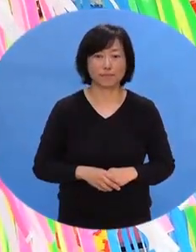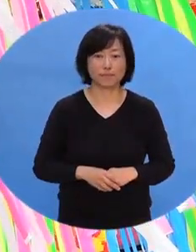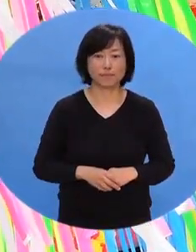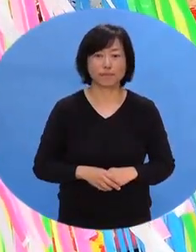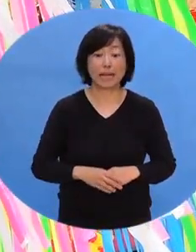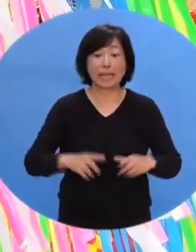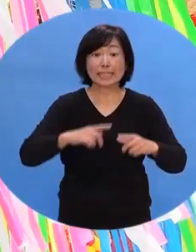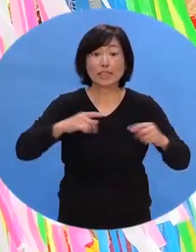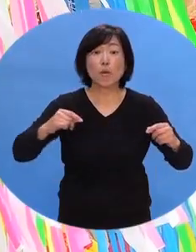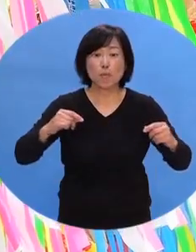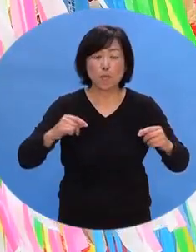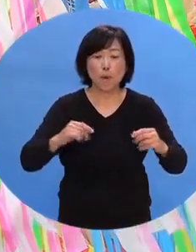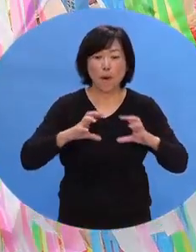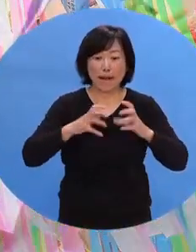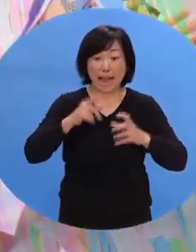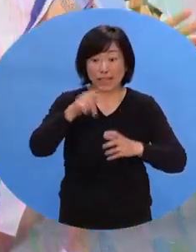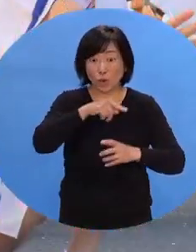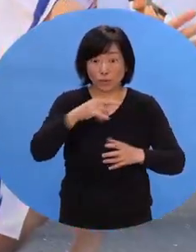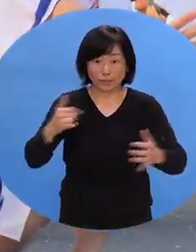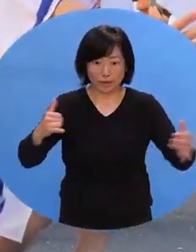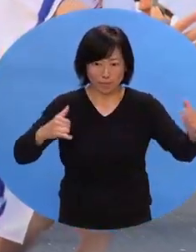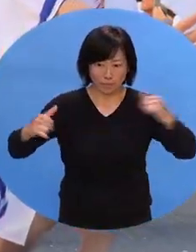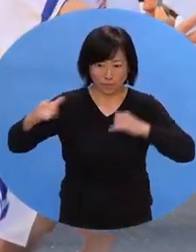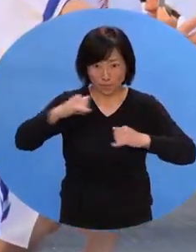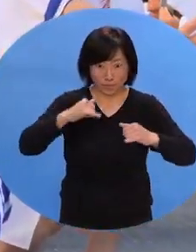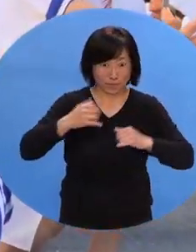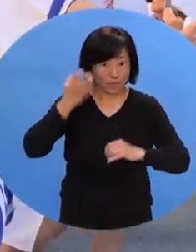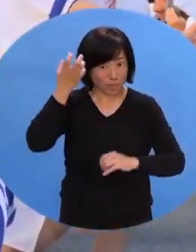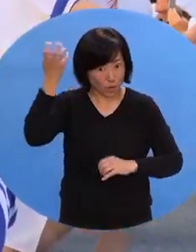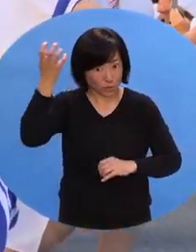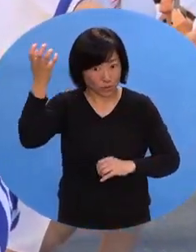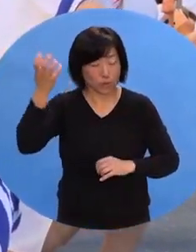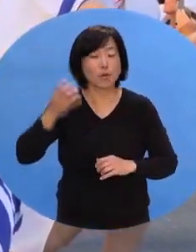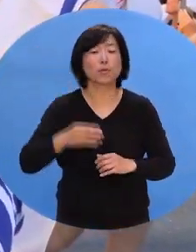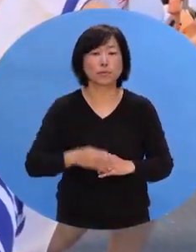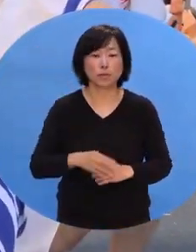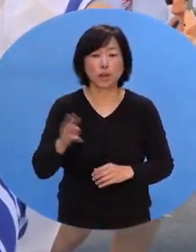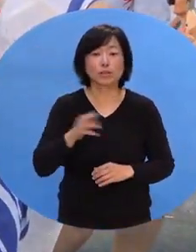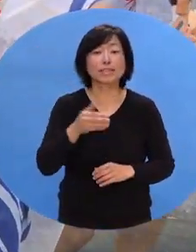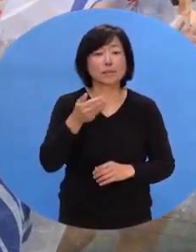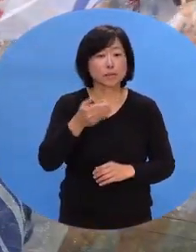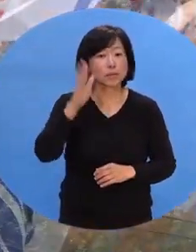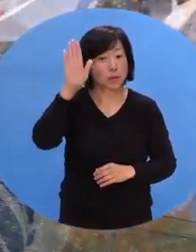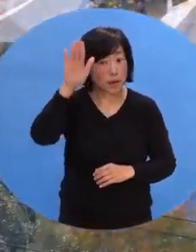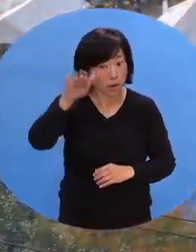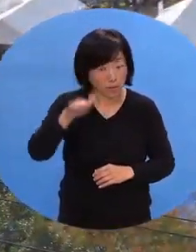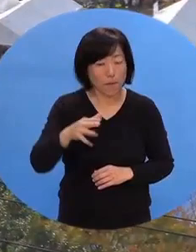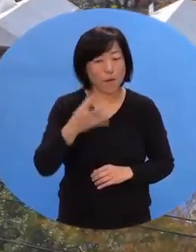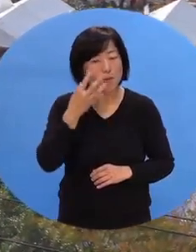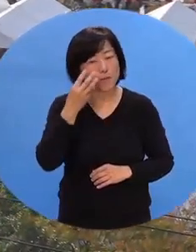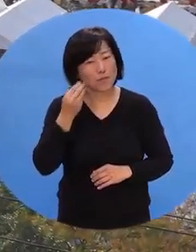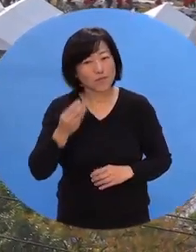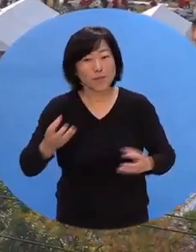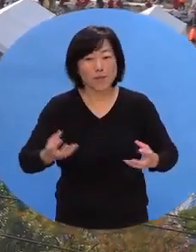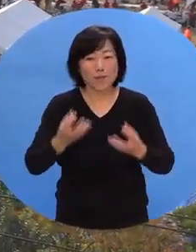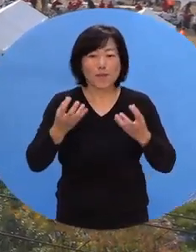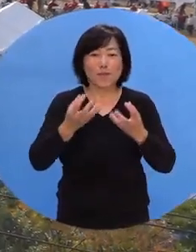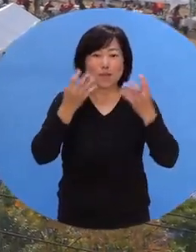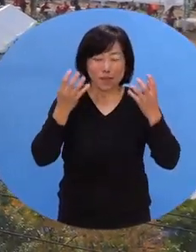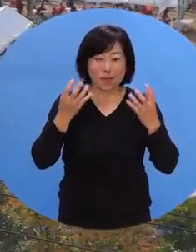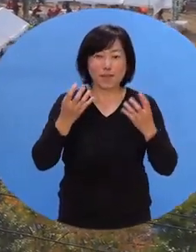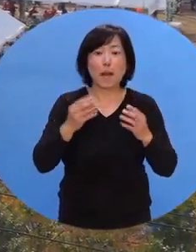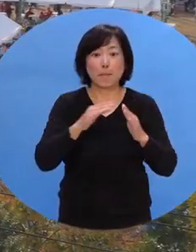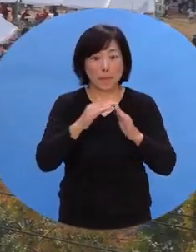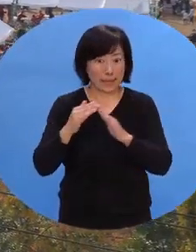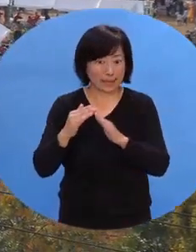にも多くの外国人が訪れることでしょう。杉並区ではこれからも魅力的でにぎわいにあふれ